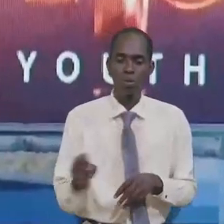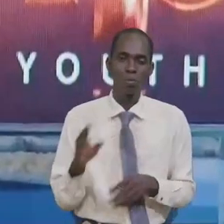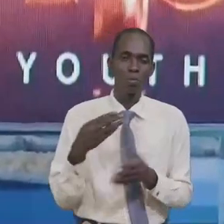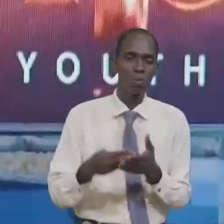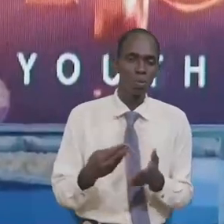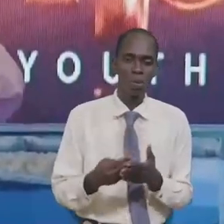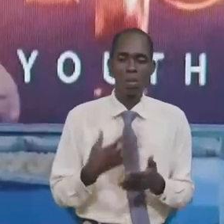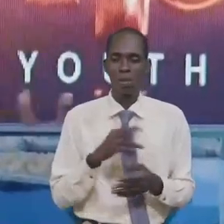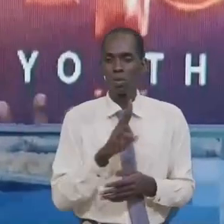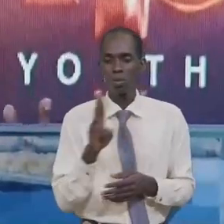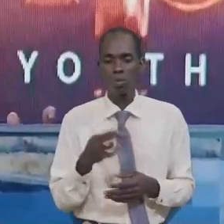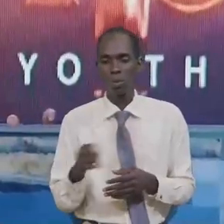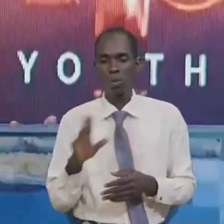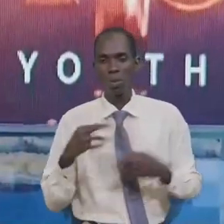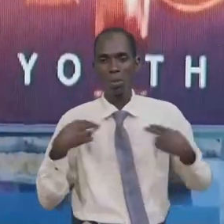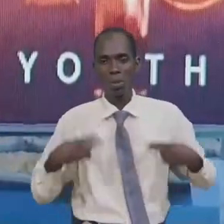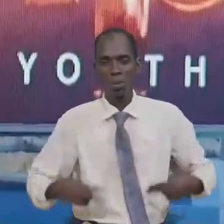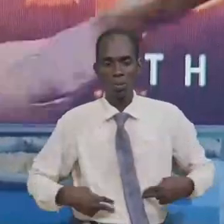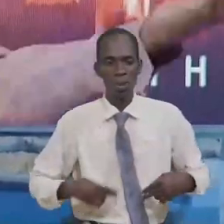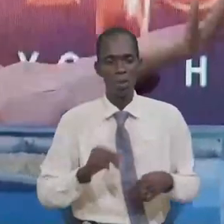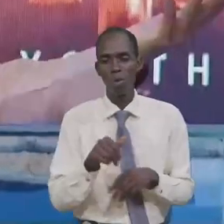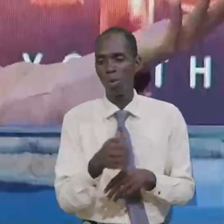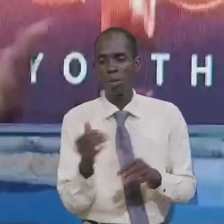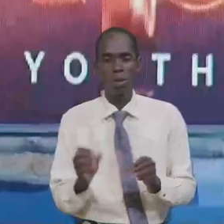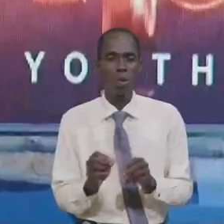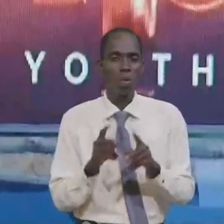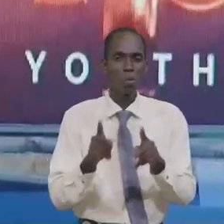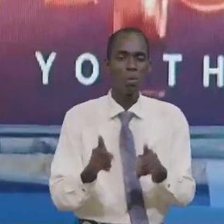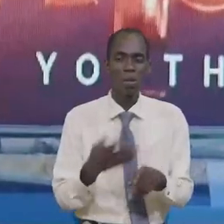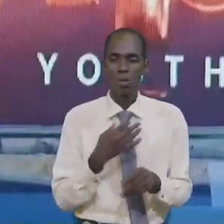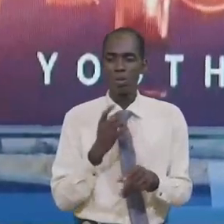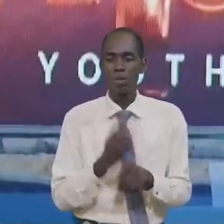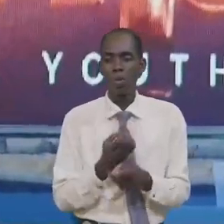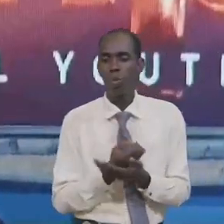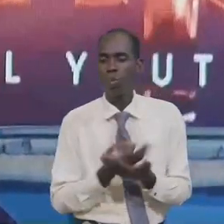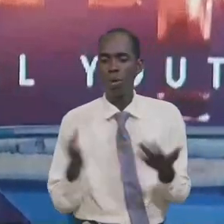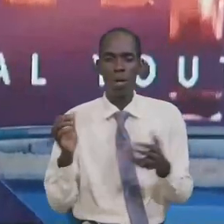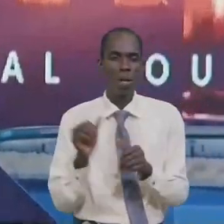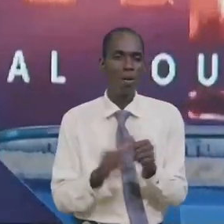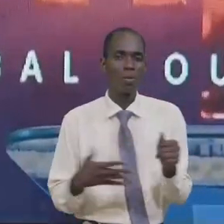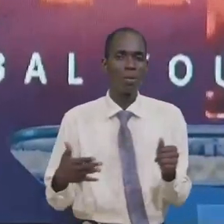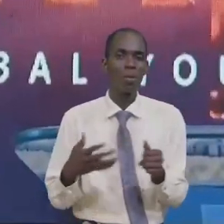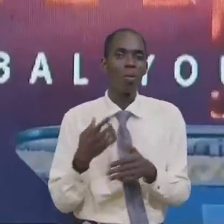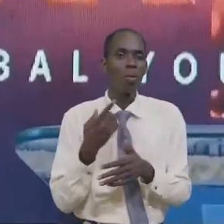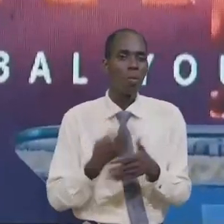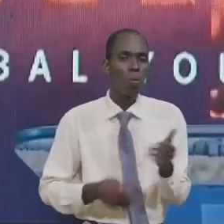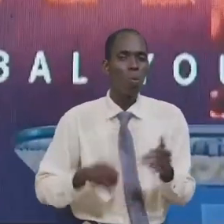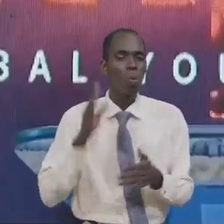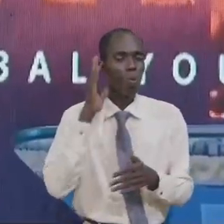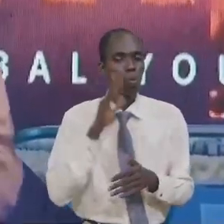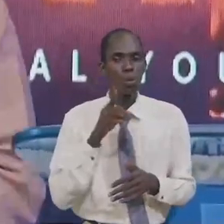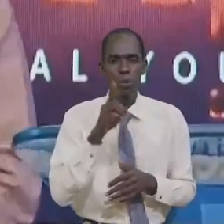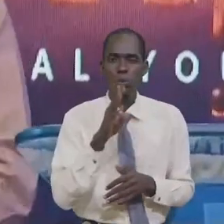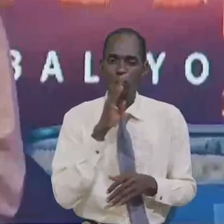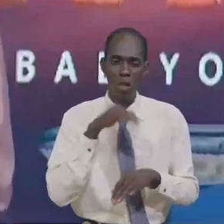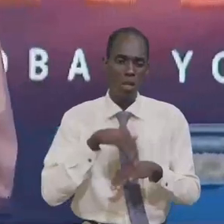la santé comme gaspire les opportunités tu gaspilles tout où est-ce que tu seras à la fin de la vie à